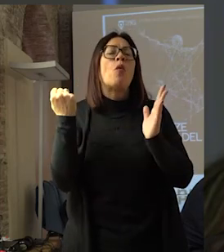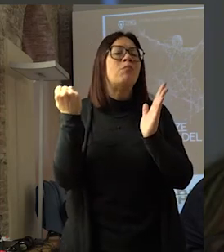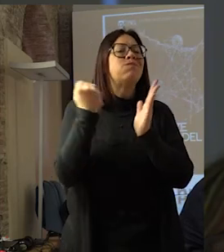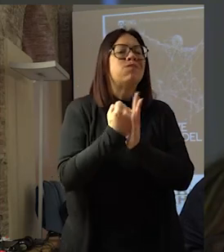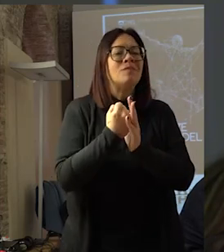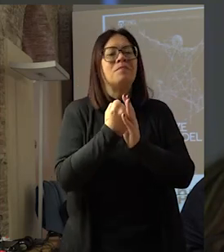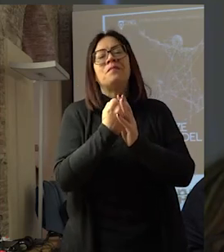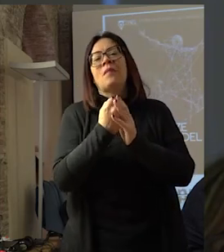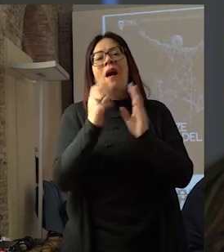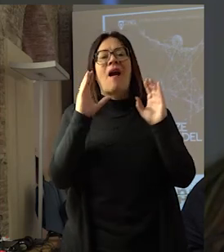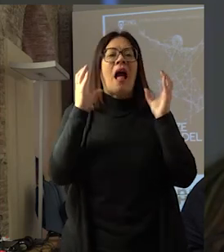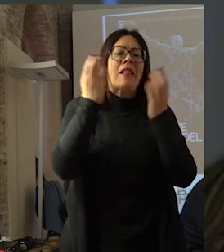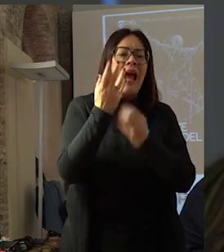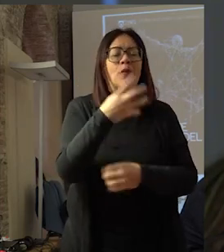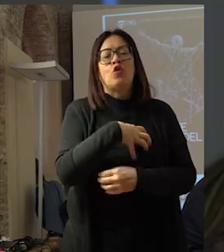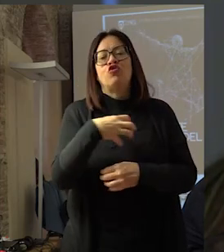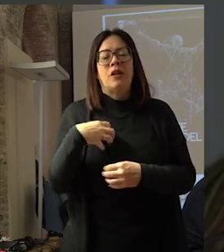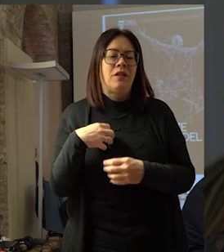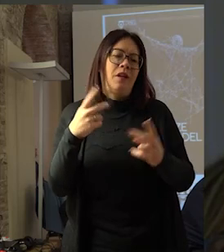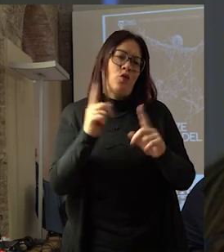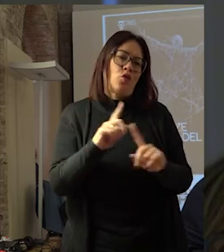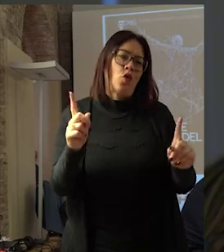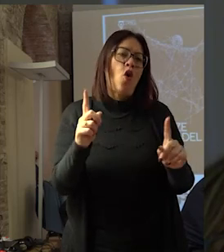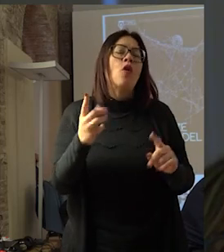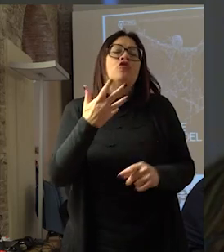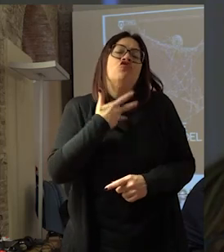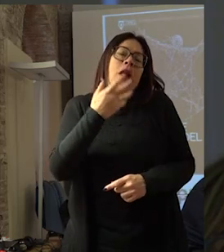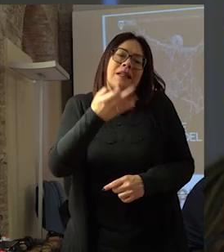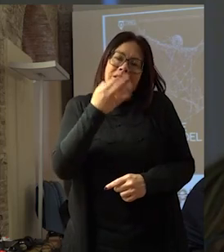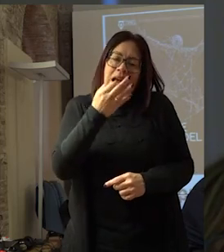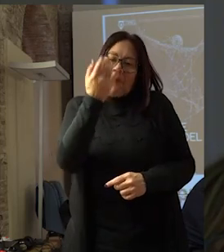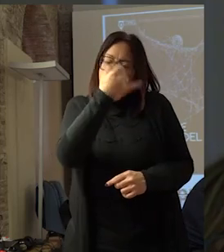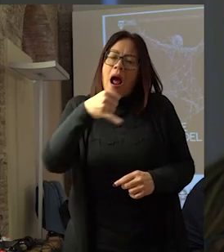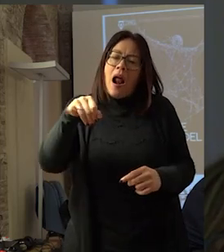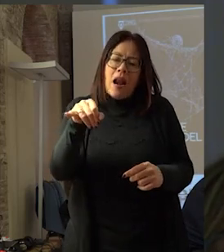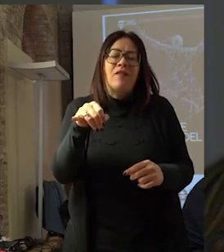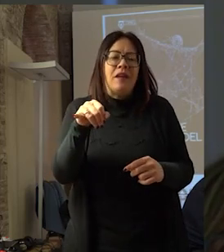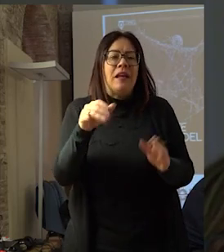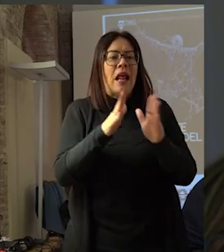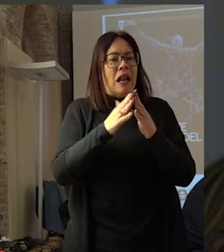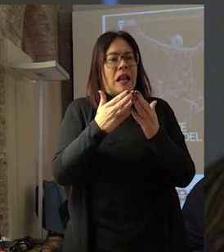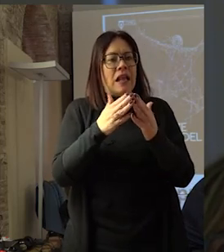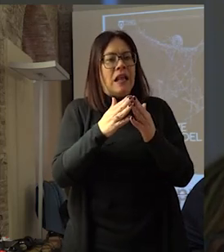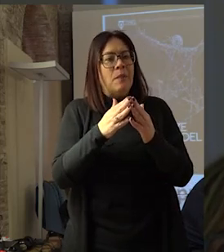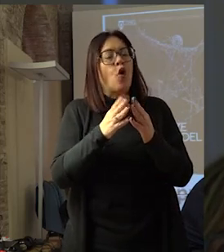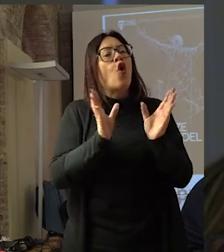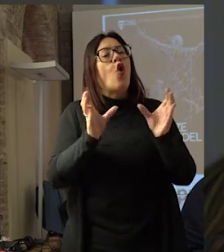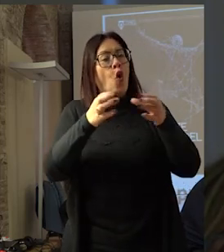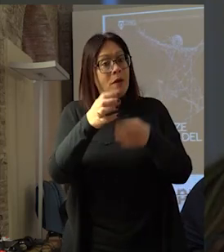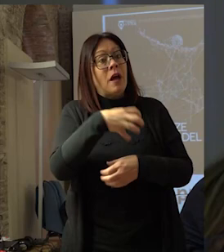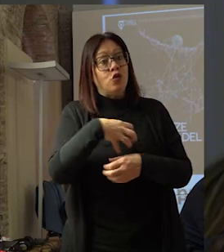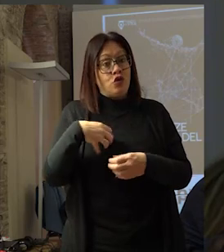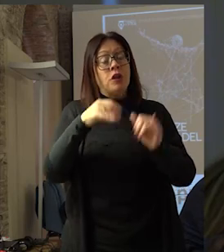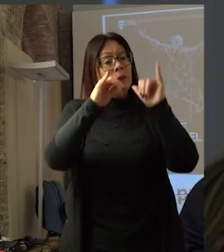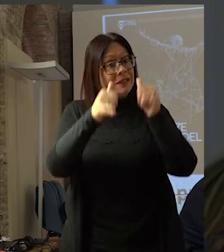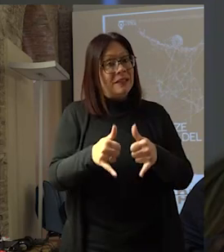un comitato, benché ci sia sempre un commento alla fine di ogni volume che cerca di tirare le fila, ma